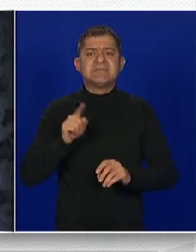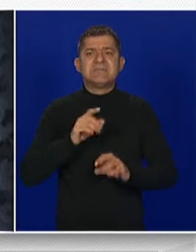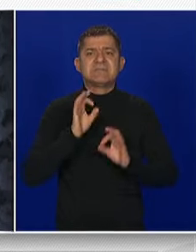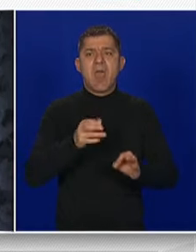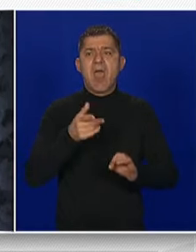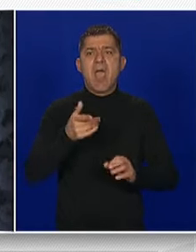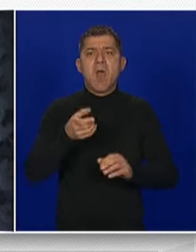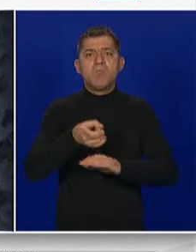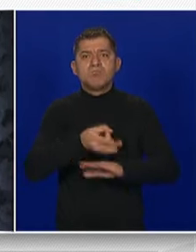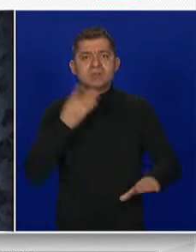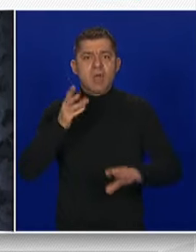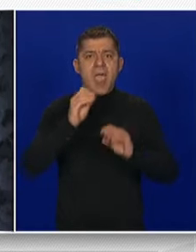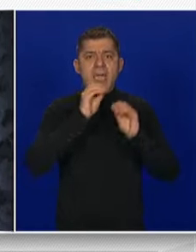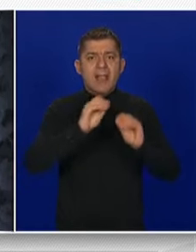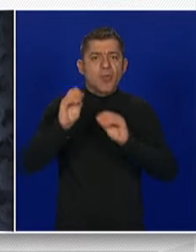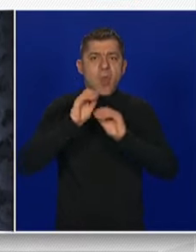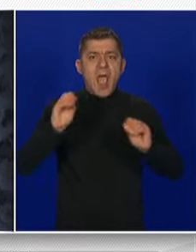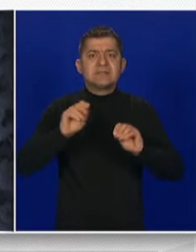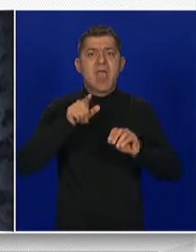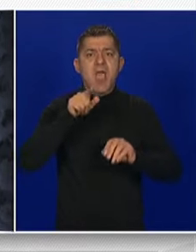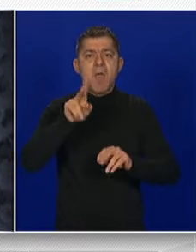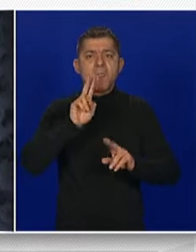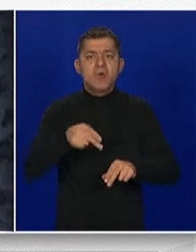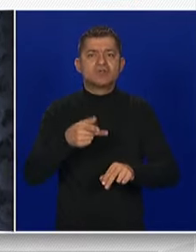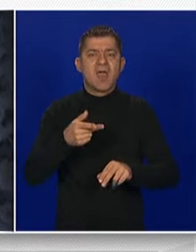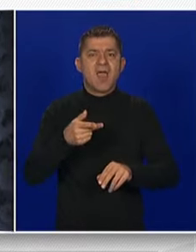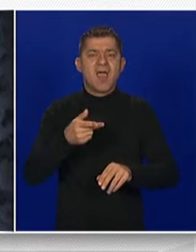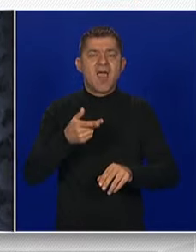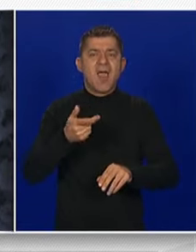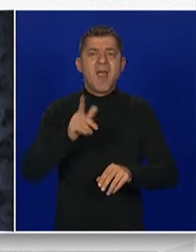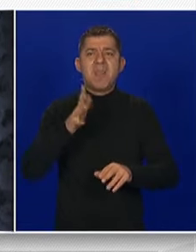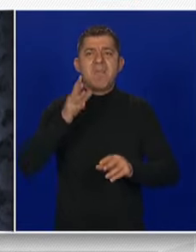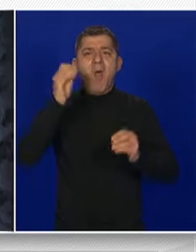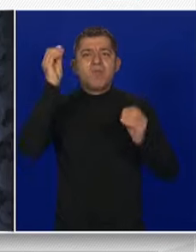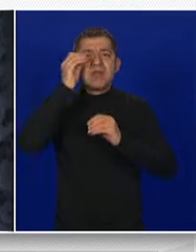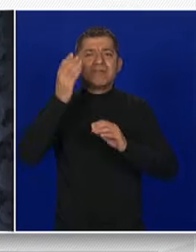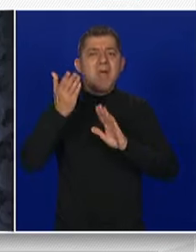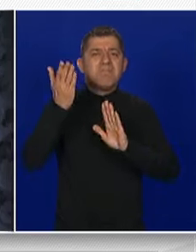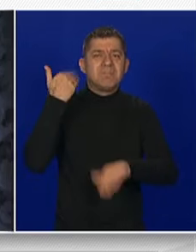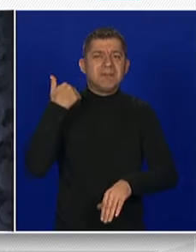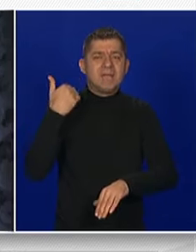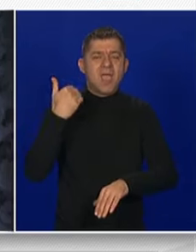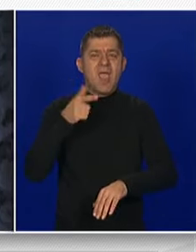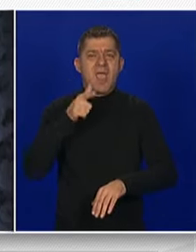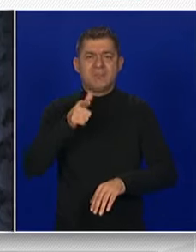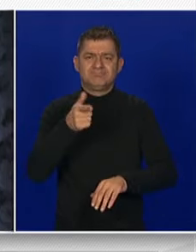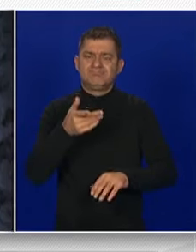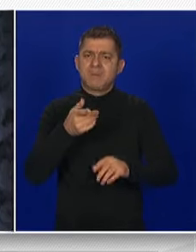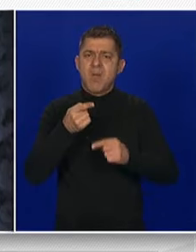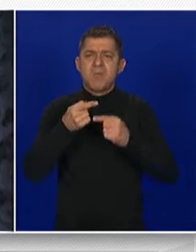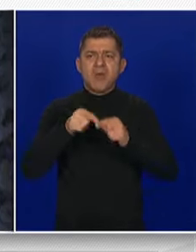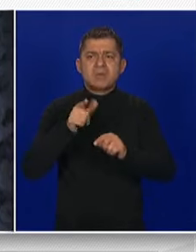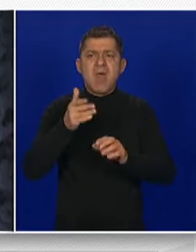edukacija mogla osposobiti onaj kadar koji je nižeg stupnja edukacije za vrlo specifično pružanje zdravstvene zaštite, tako